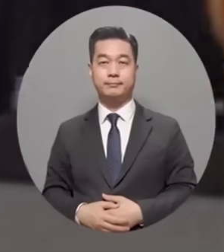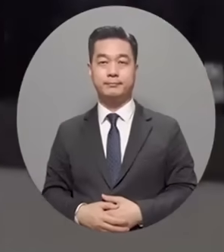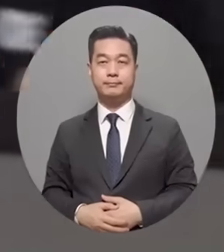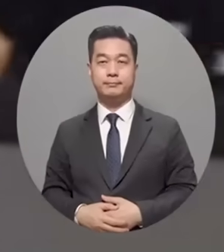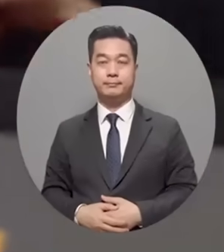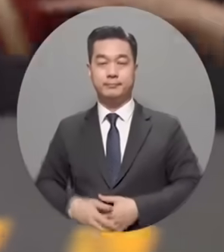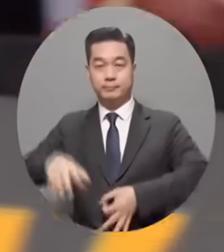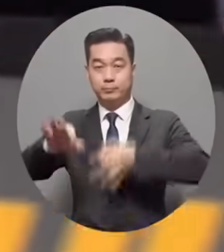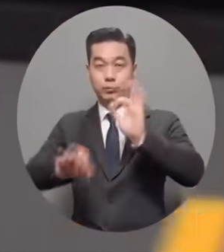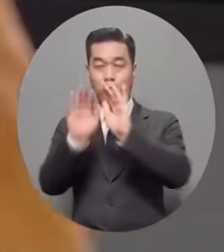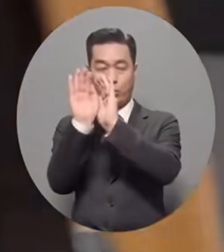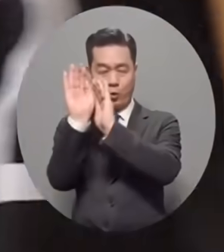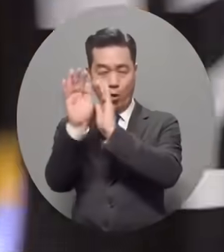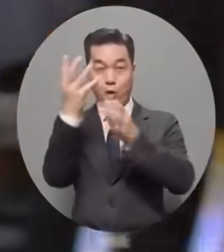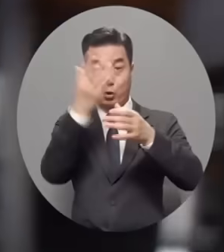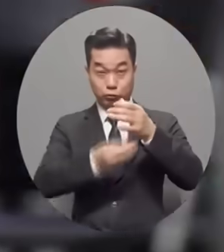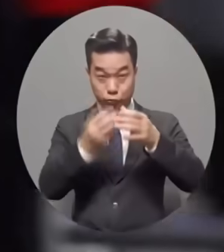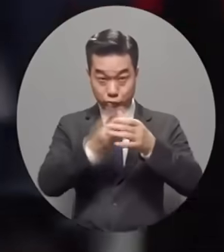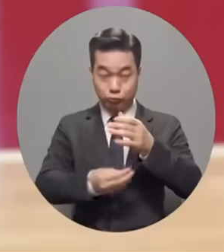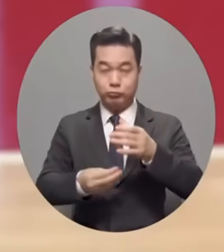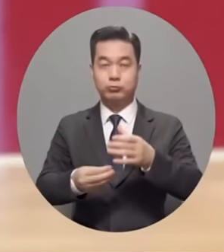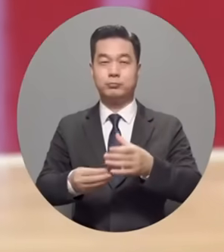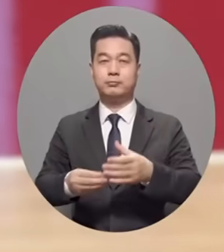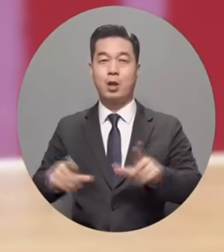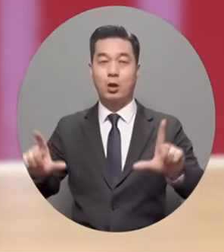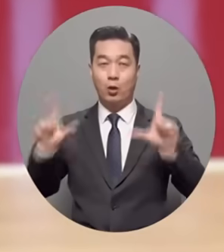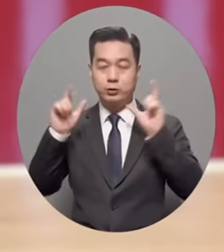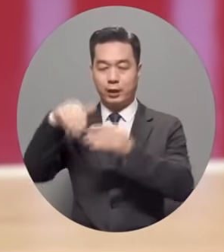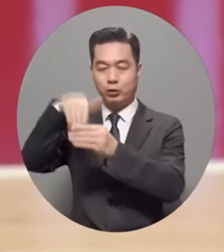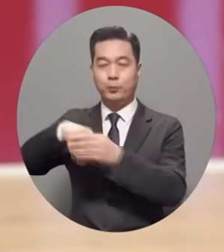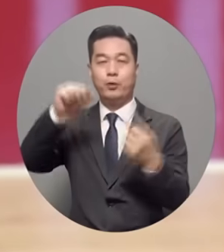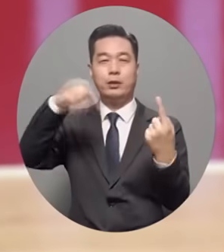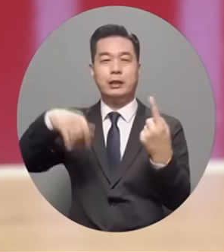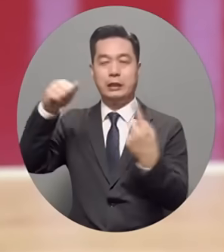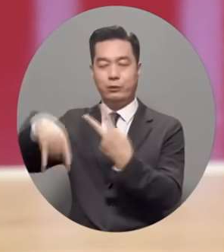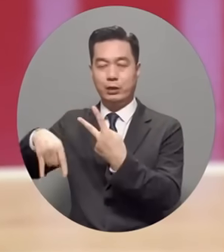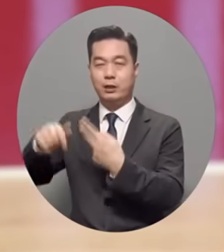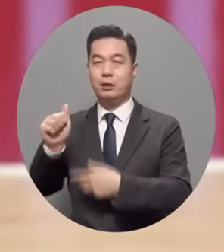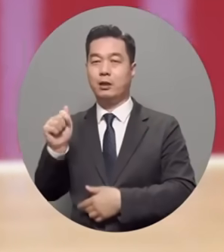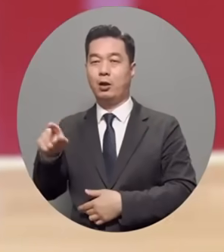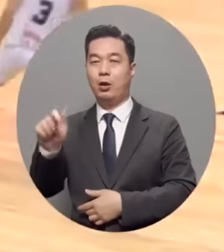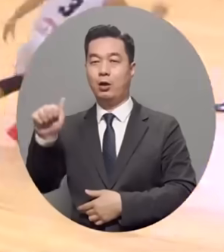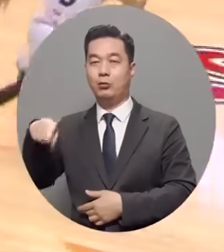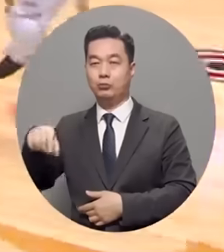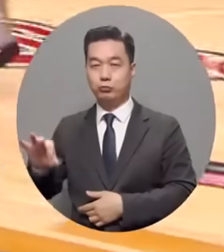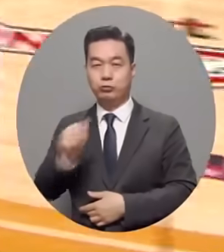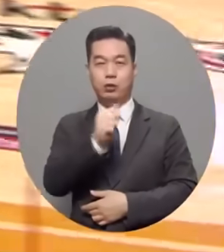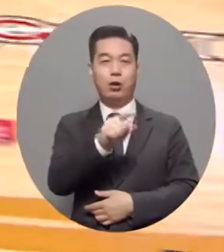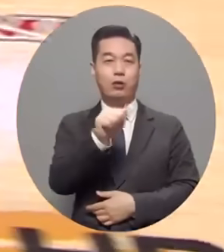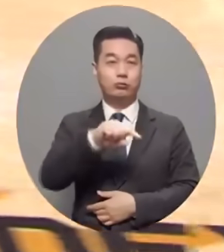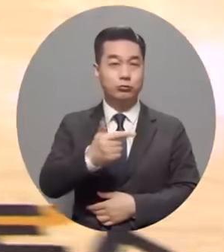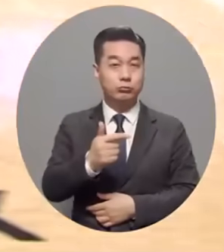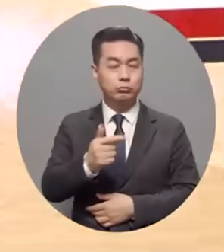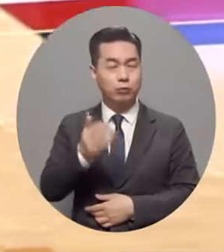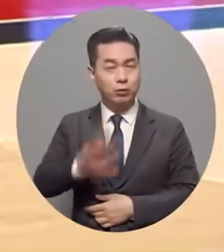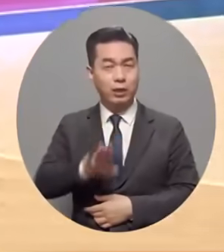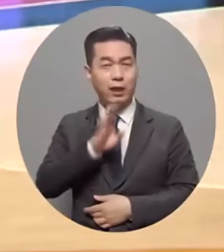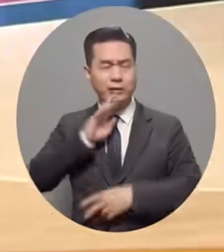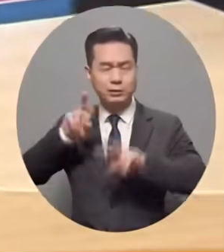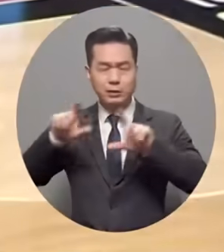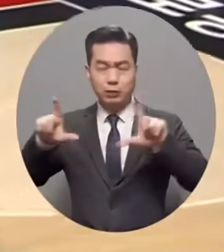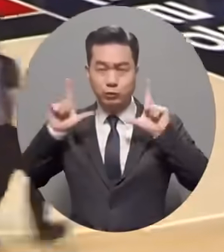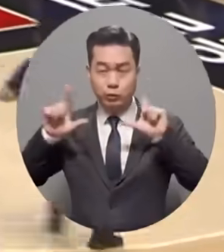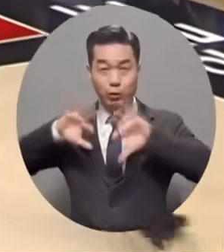농구 최고의 흥행카드 중 하나죠. 올스타 투표 1, 2위 허웅과 허훈 형제 맞대결. 그런데 진짜 주인공은 따로